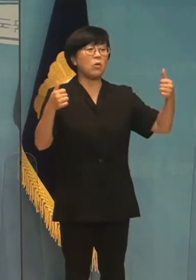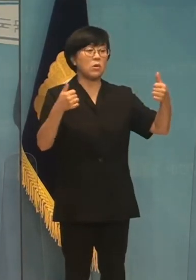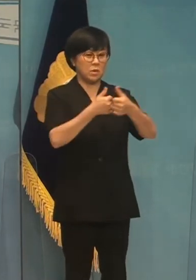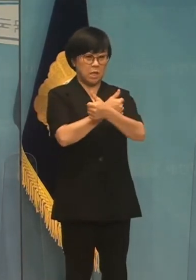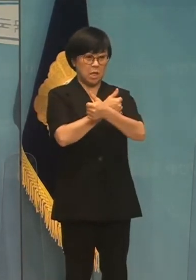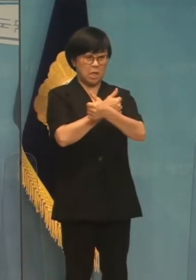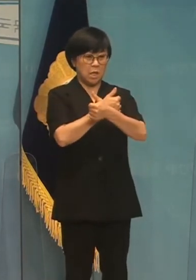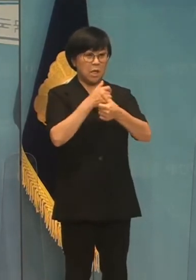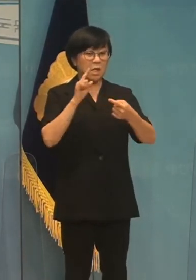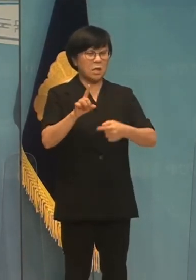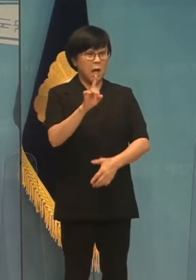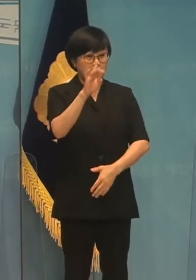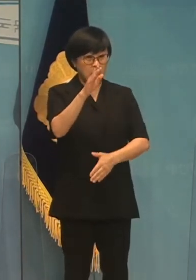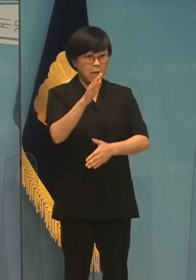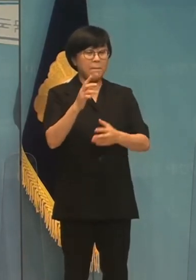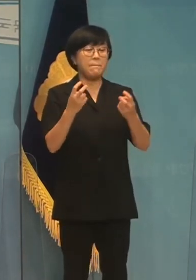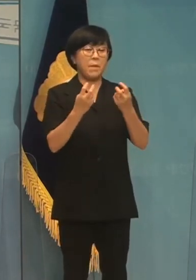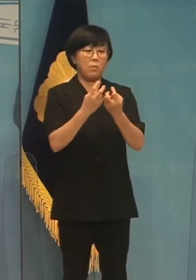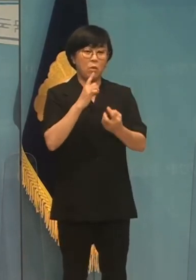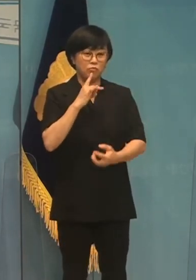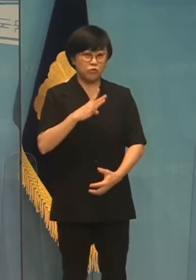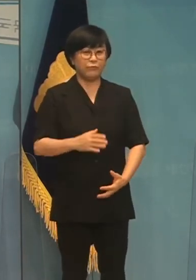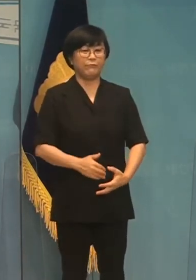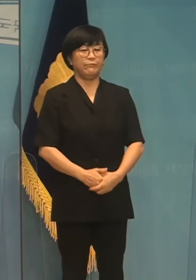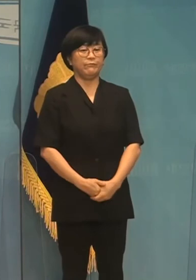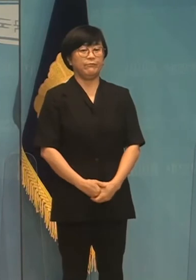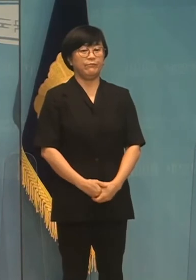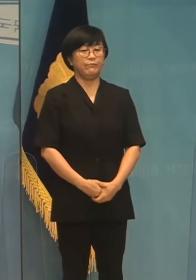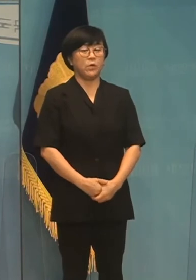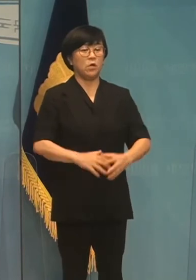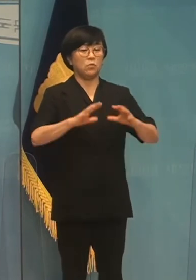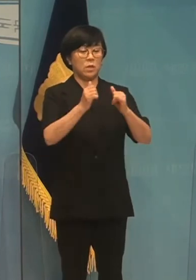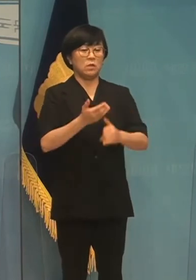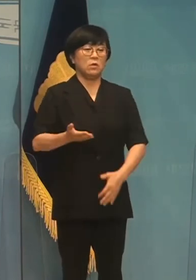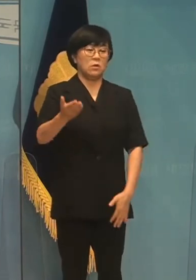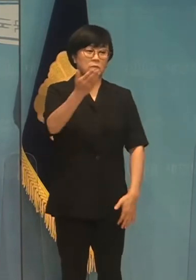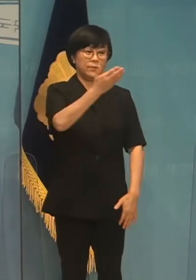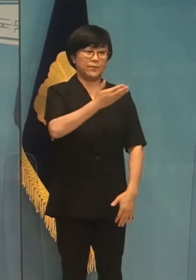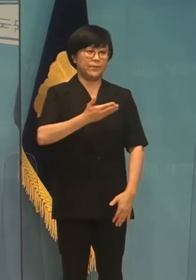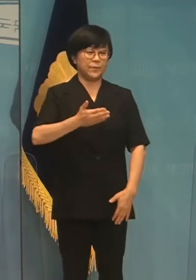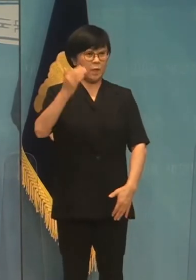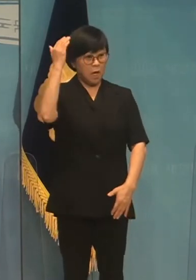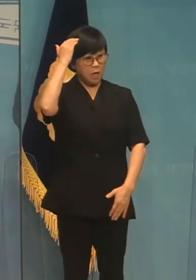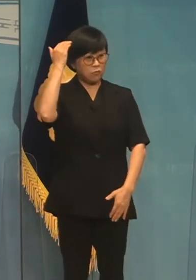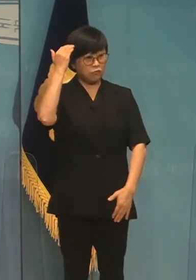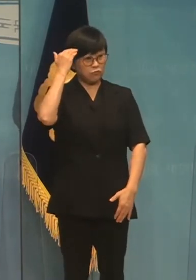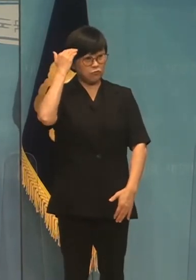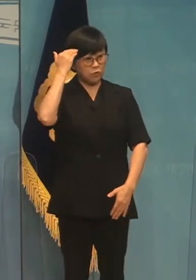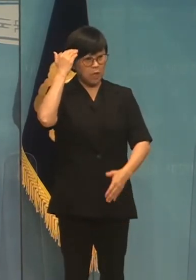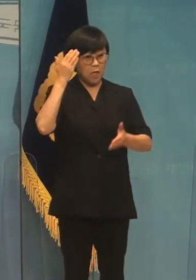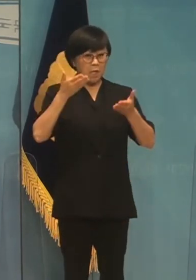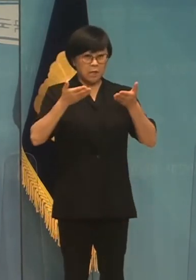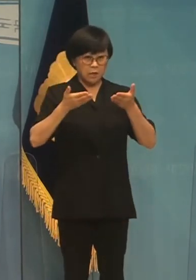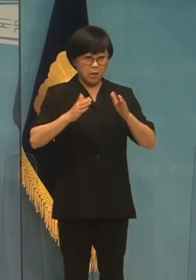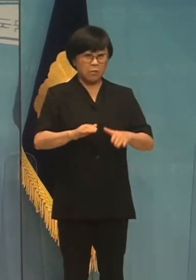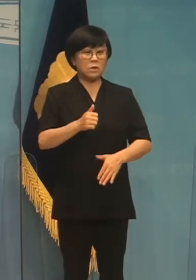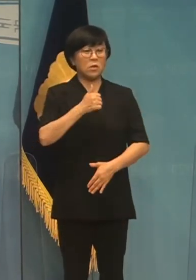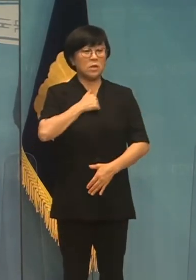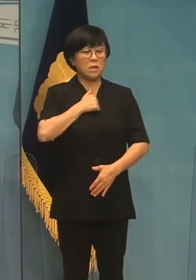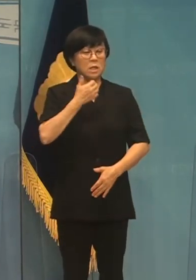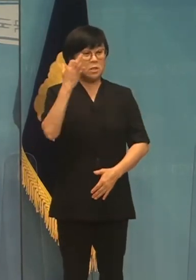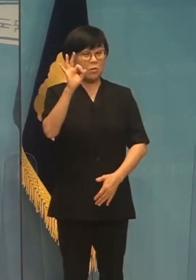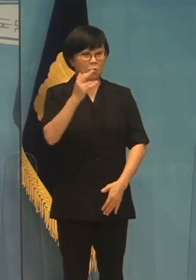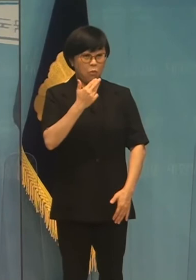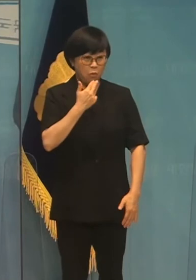교체, 그 하나의 길밖에 없습니다. 국민 여러분, 대한민국의 탄생과 정체성을